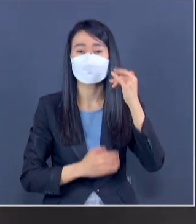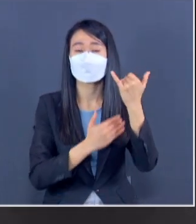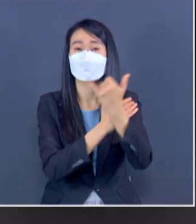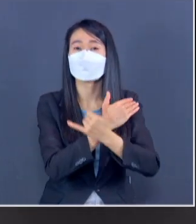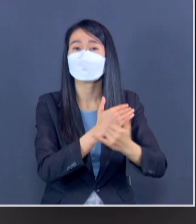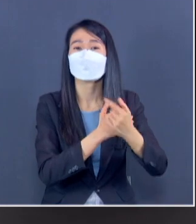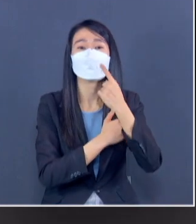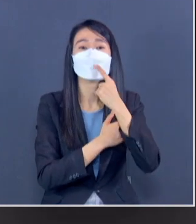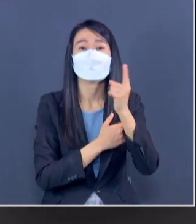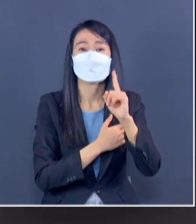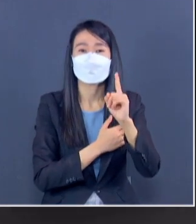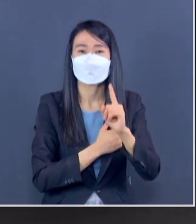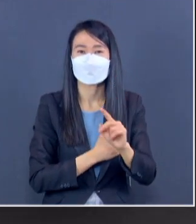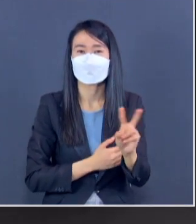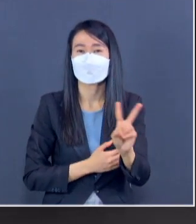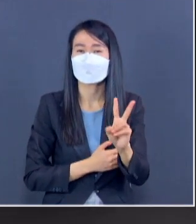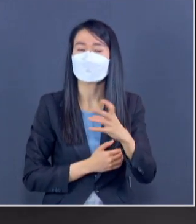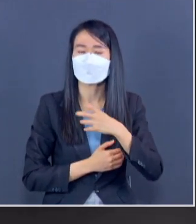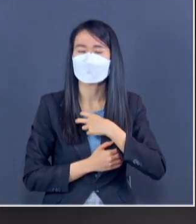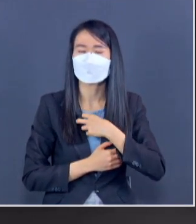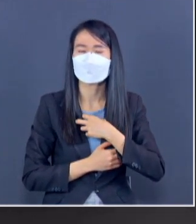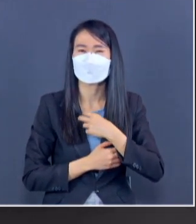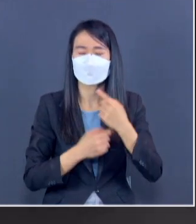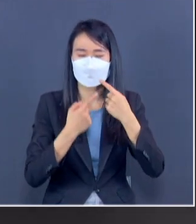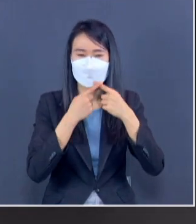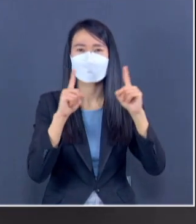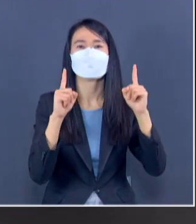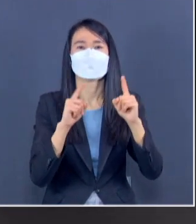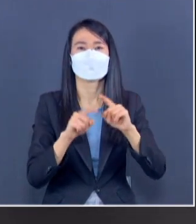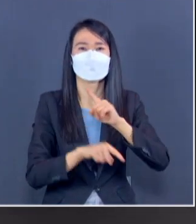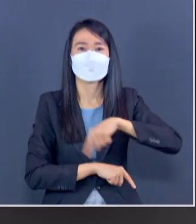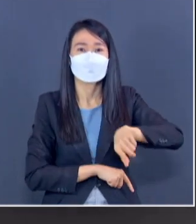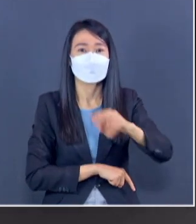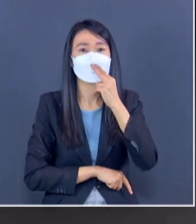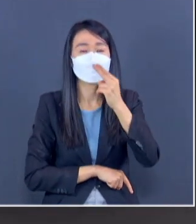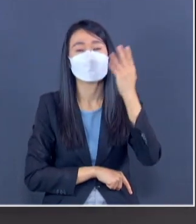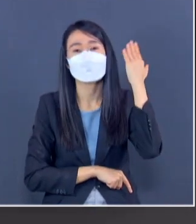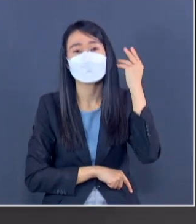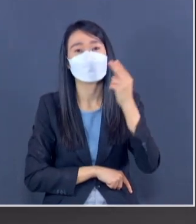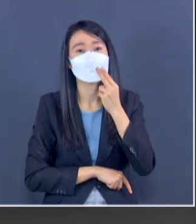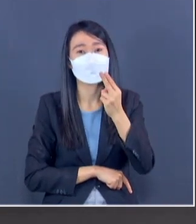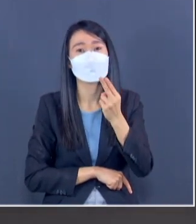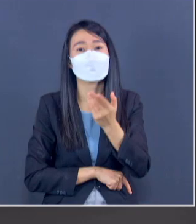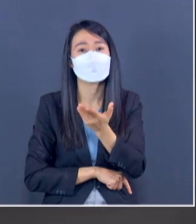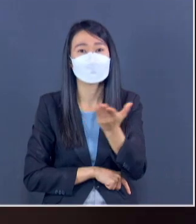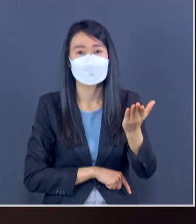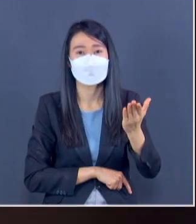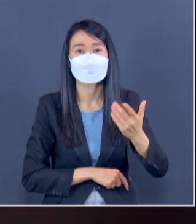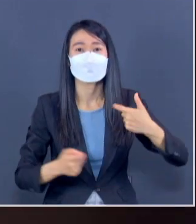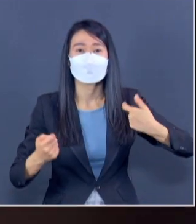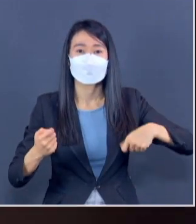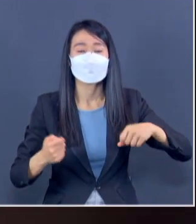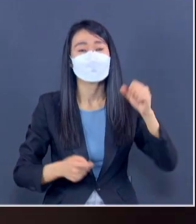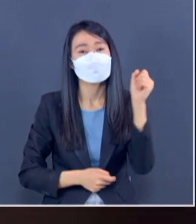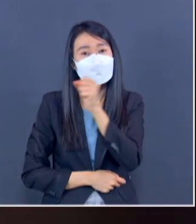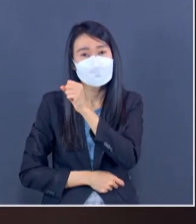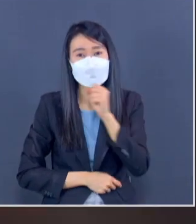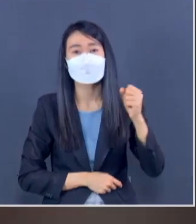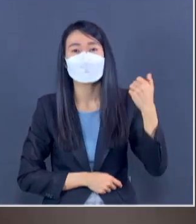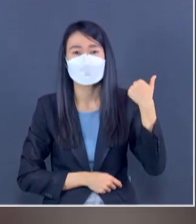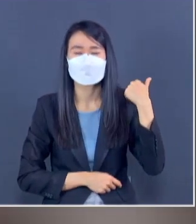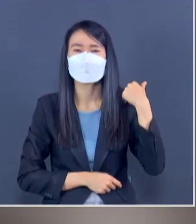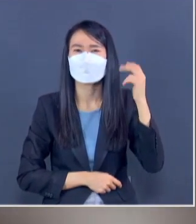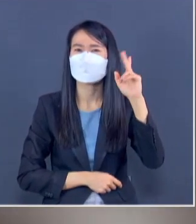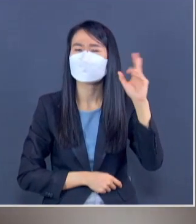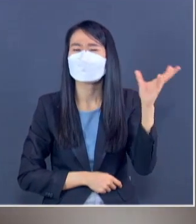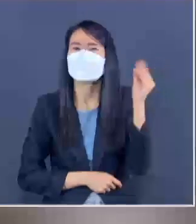านค่ะว่าคู่นี้พร้อมจะเปิดตัวแล้วหลังจากที่เทเลอร์เคยขึ้นโชว์คอนเสิร์ตของวง The 1975อีกทั้งยังมีข่าวลือ